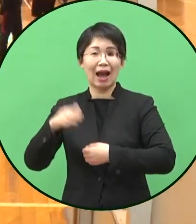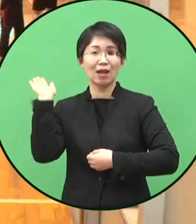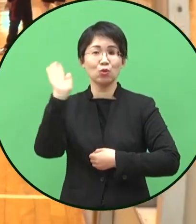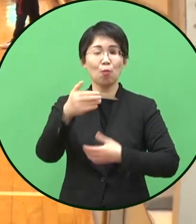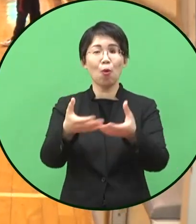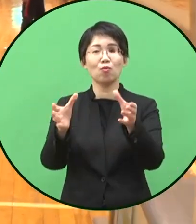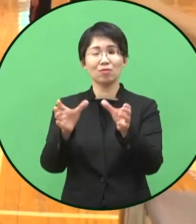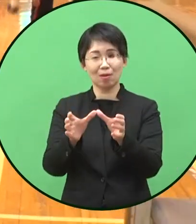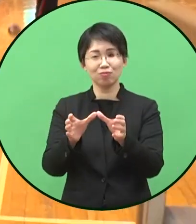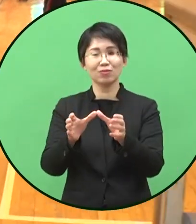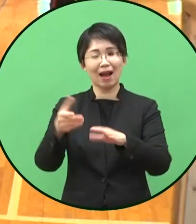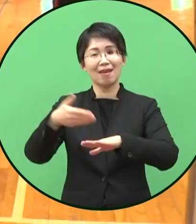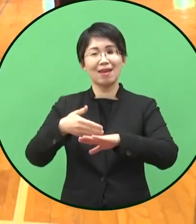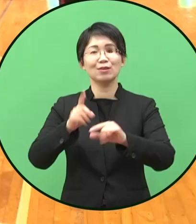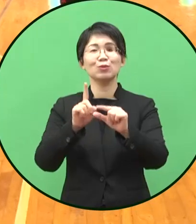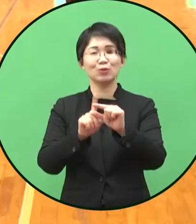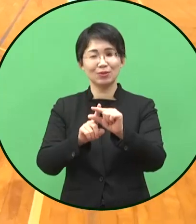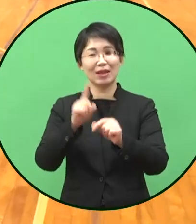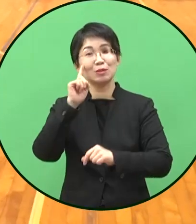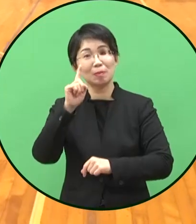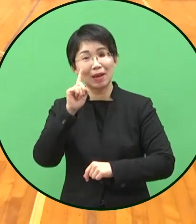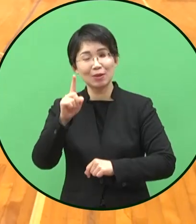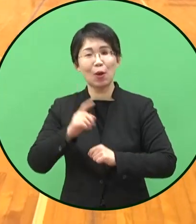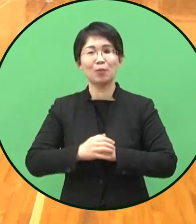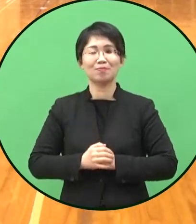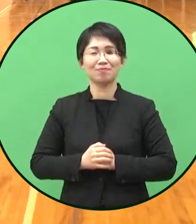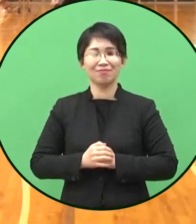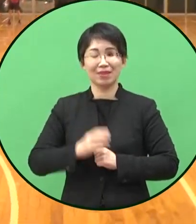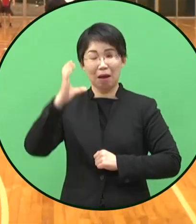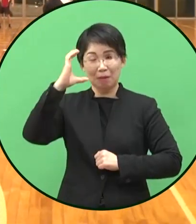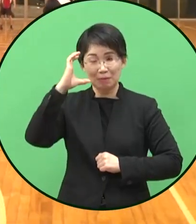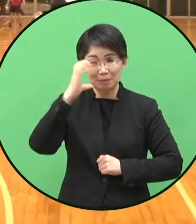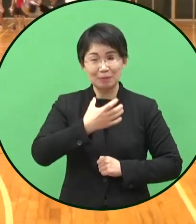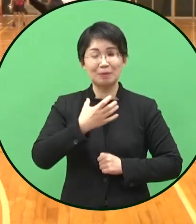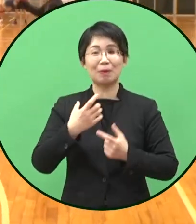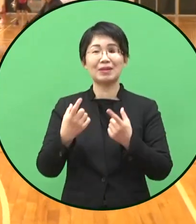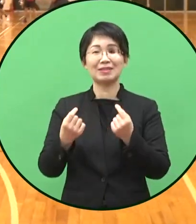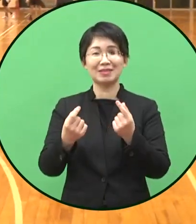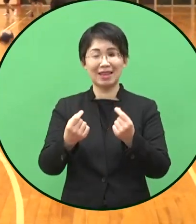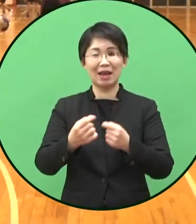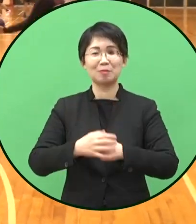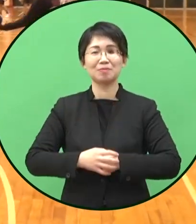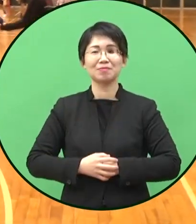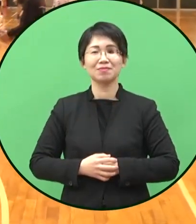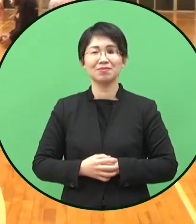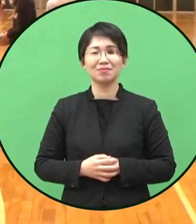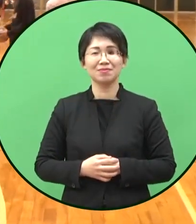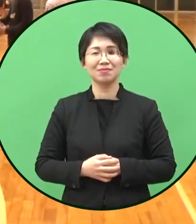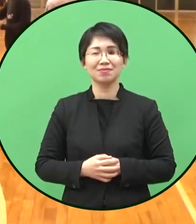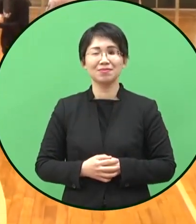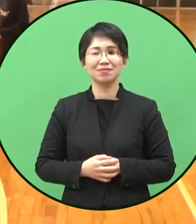が少し覗いてみましょう。すごい迫力ですね。